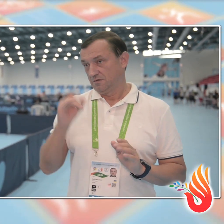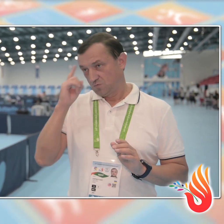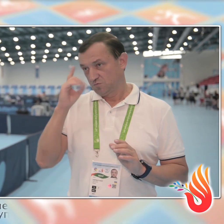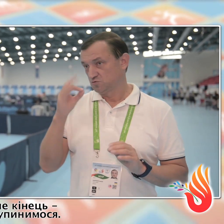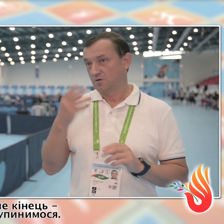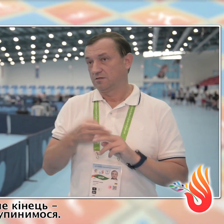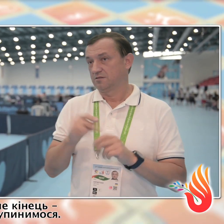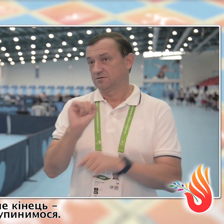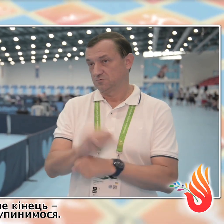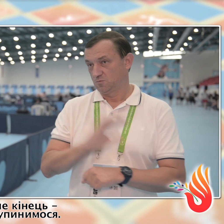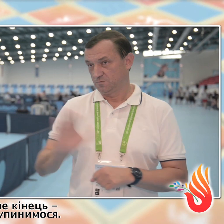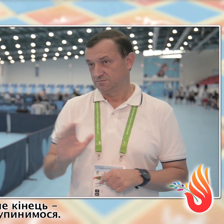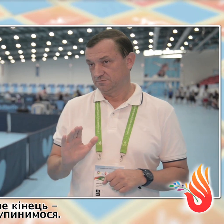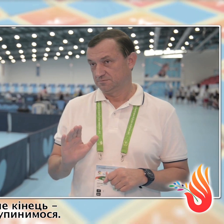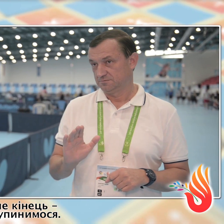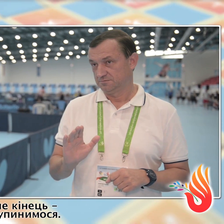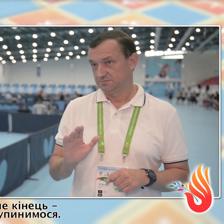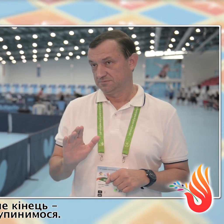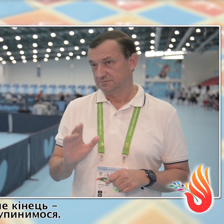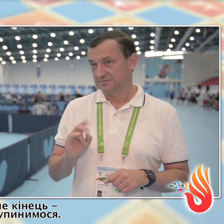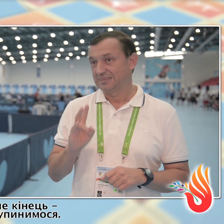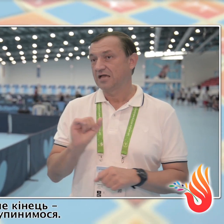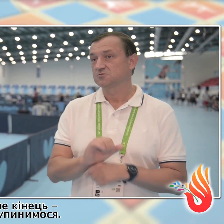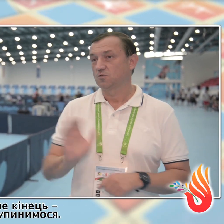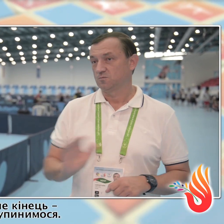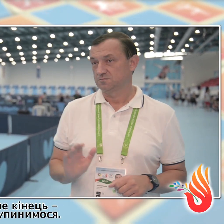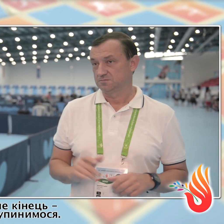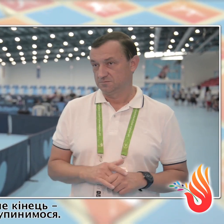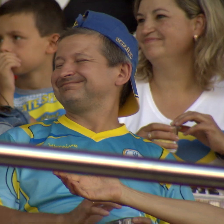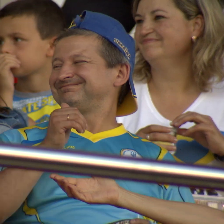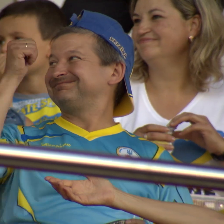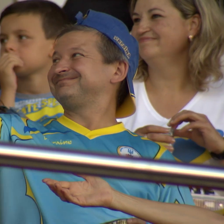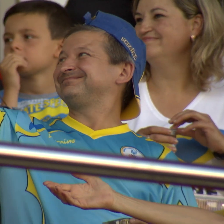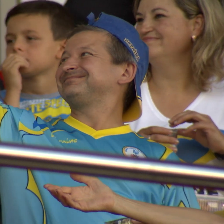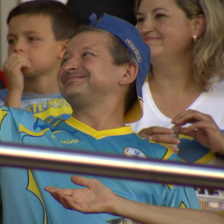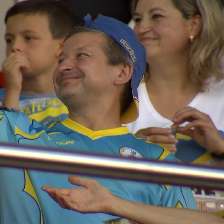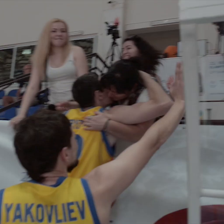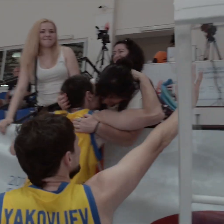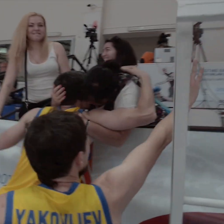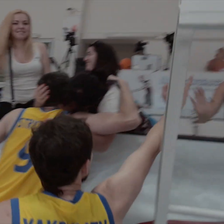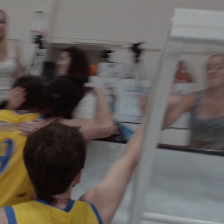И думаю, что это не конец. На этом мы не остановимся.